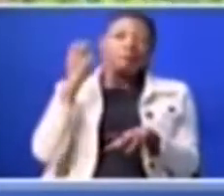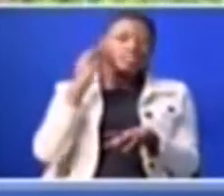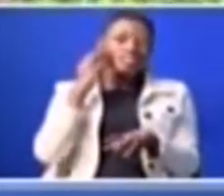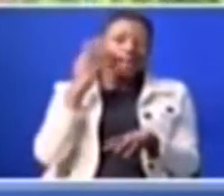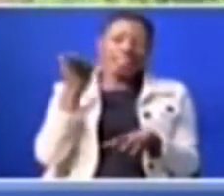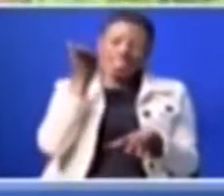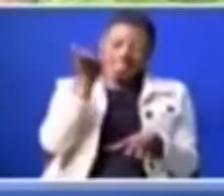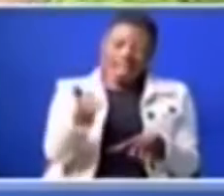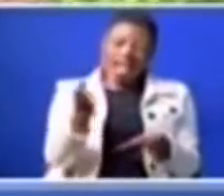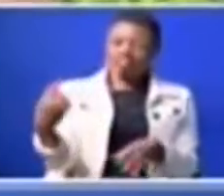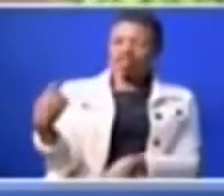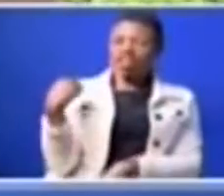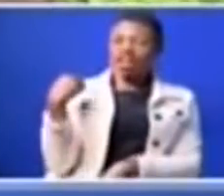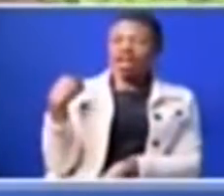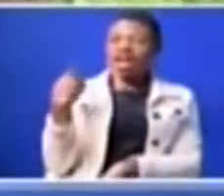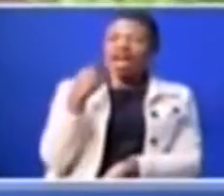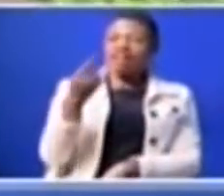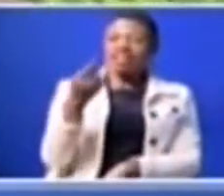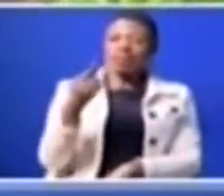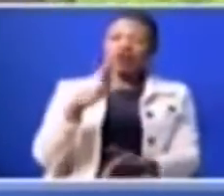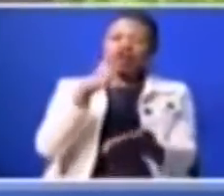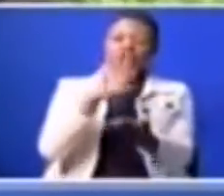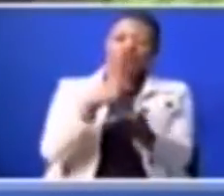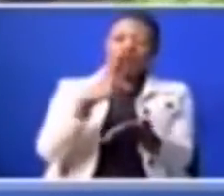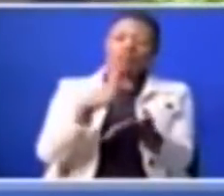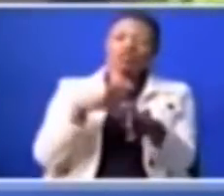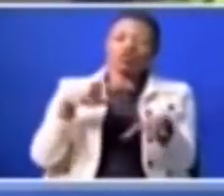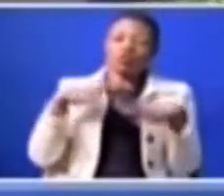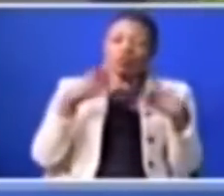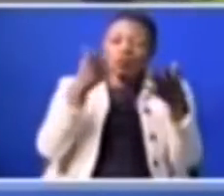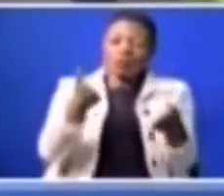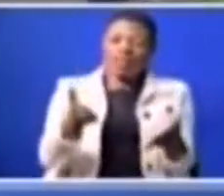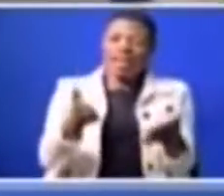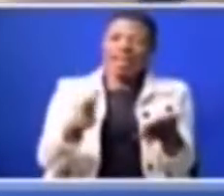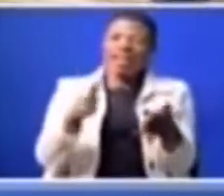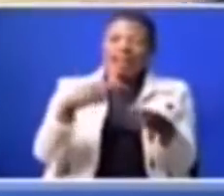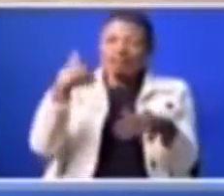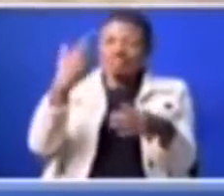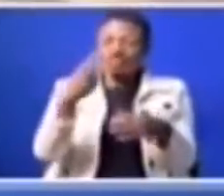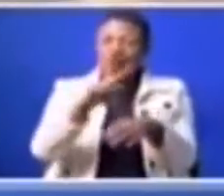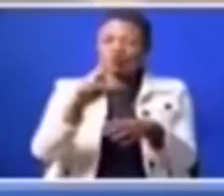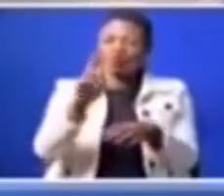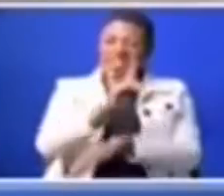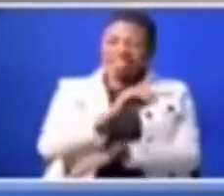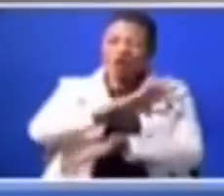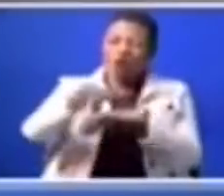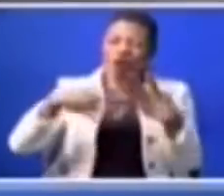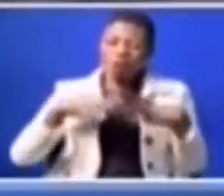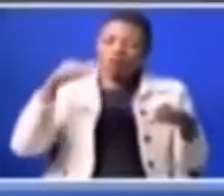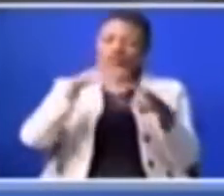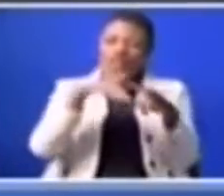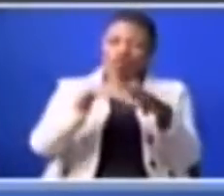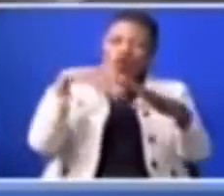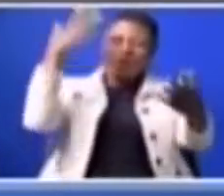wa ndani Dr. Fred Matiangi, na akaweza kuhakikishia wakazi wa Matungu kwamba katika kipindi cha siku mbili wale wahusika wote watakuwa wameweza